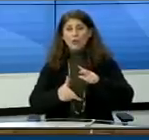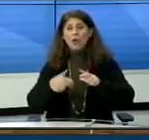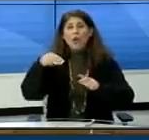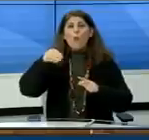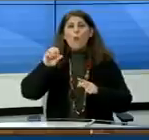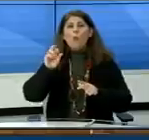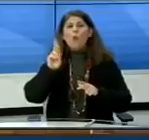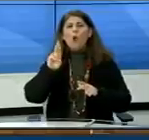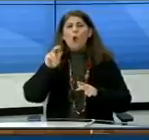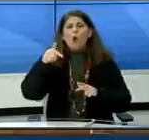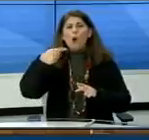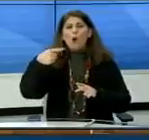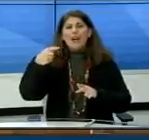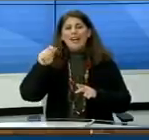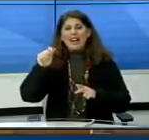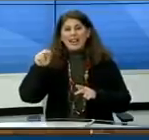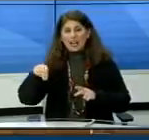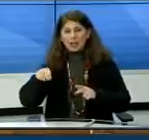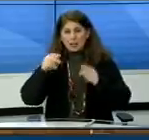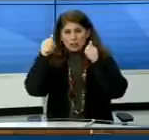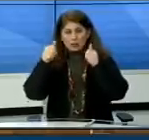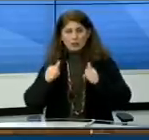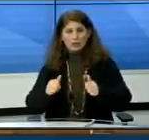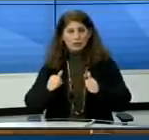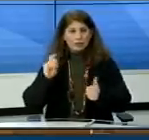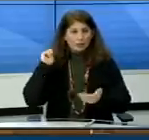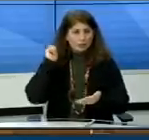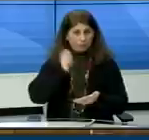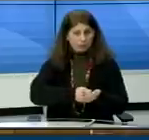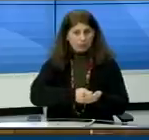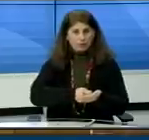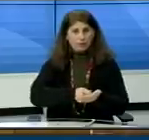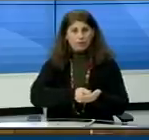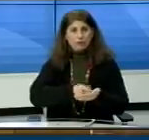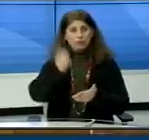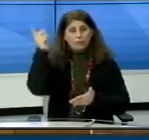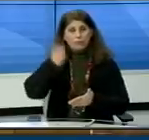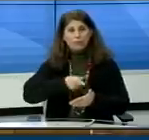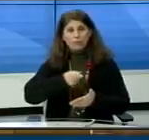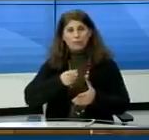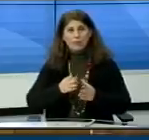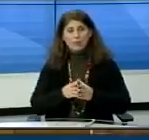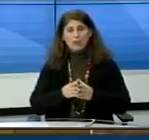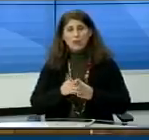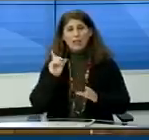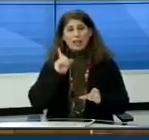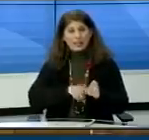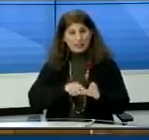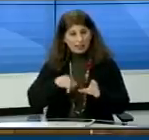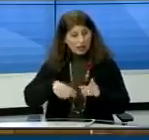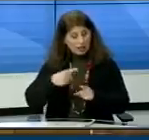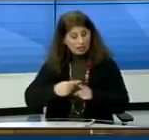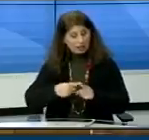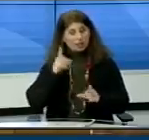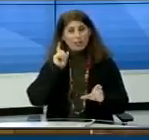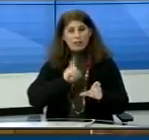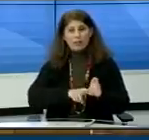Morgan, ανακοίνωνε την εξαγορά μέρους μιας εταιρείας, ελληνικής